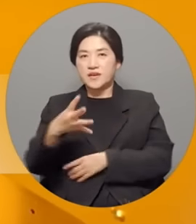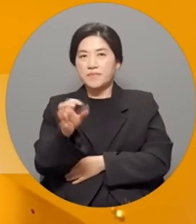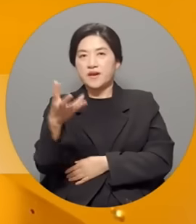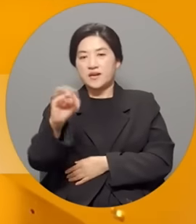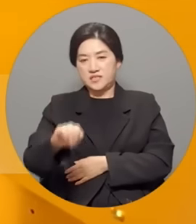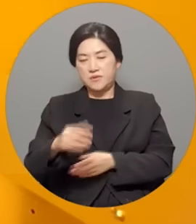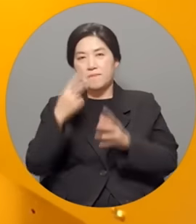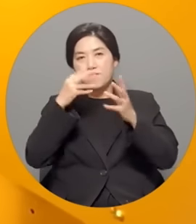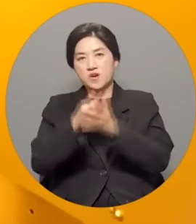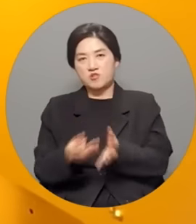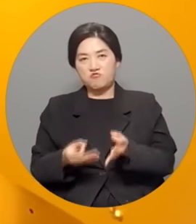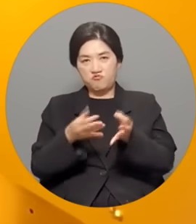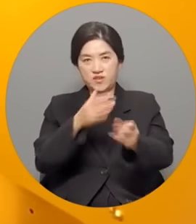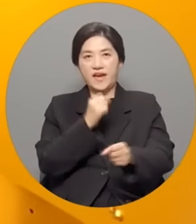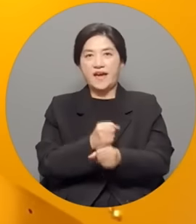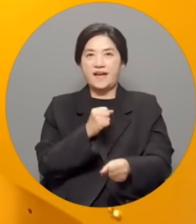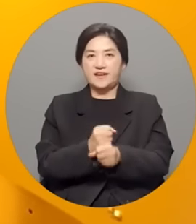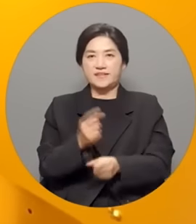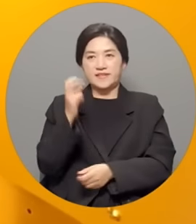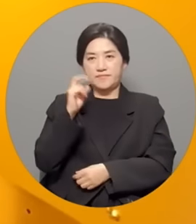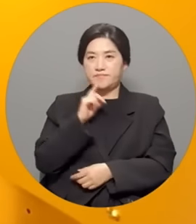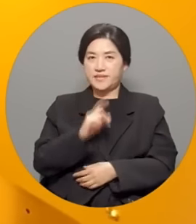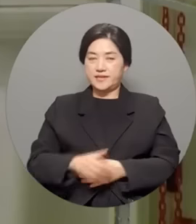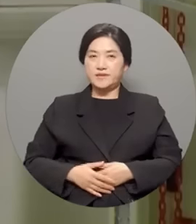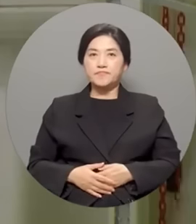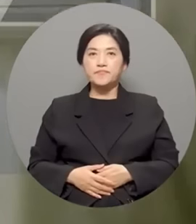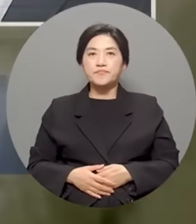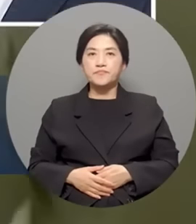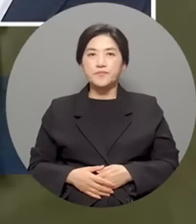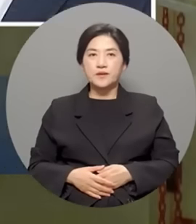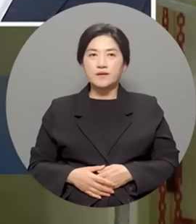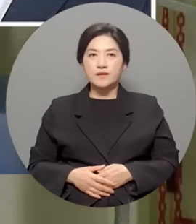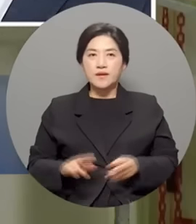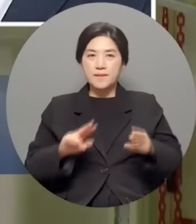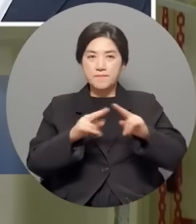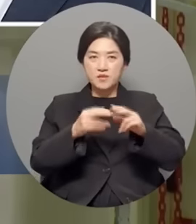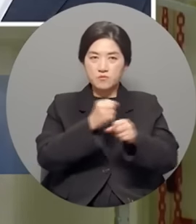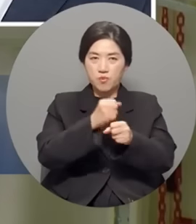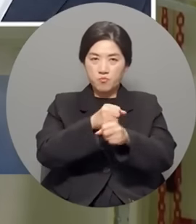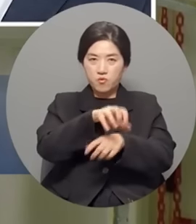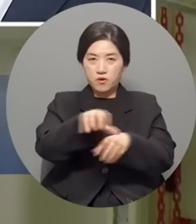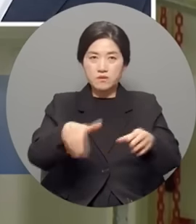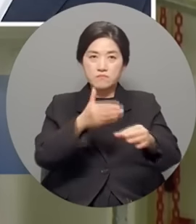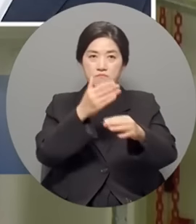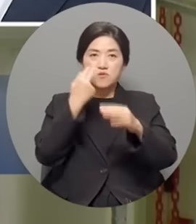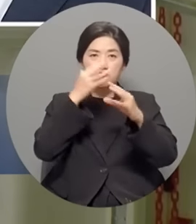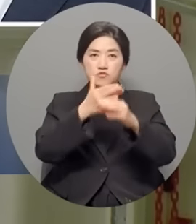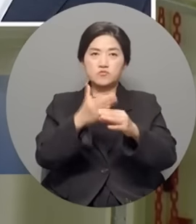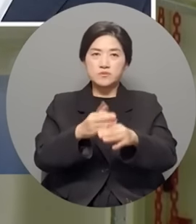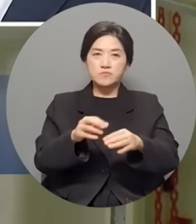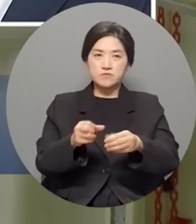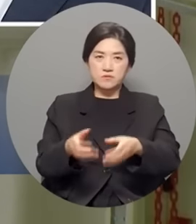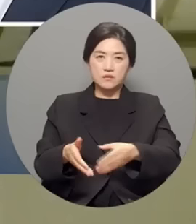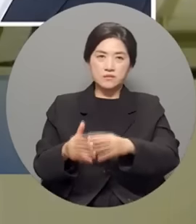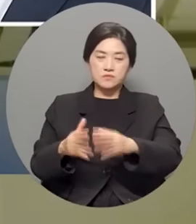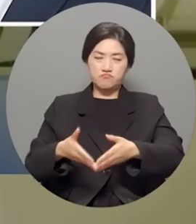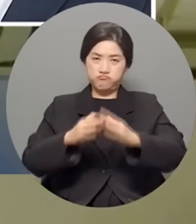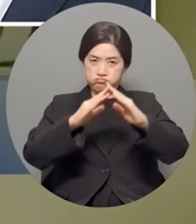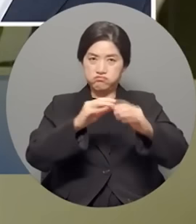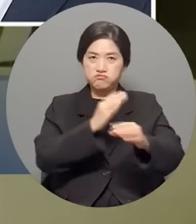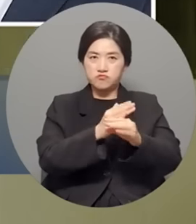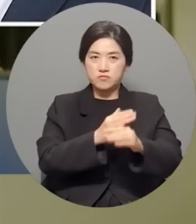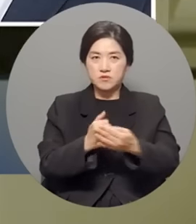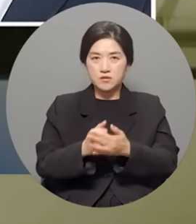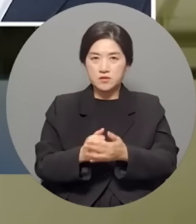달러를 미국에 투자할 것으로 예상하고 있습니다. 반도체 공급망이 미국을 중심으로 재편되고 있고 주요 고객들이